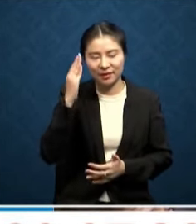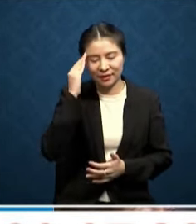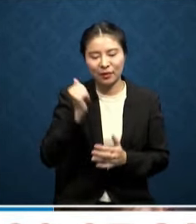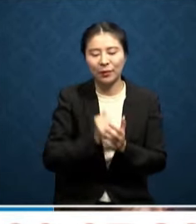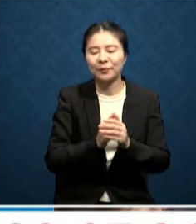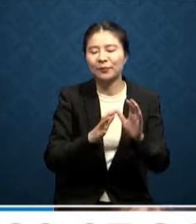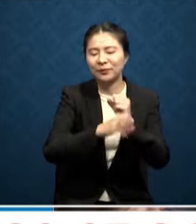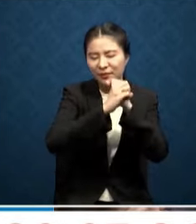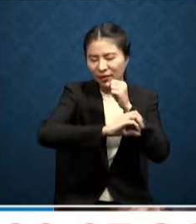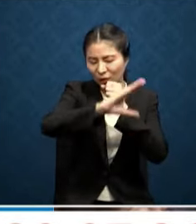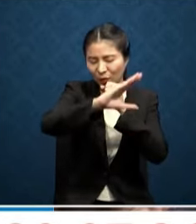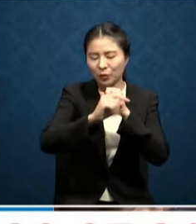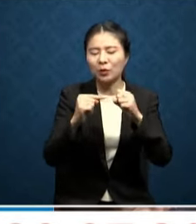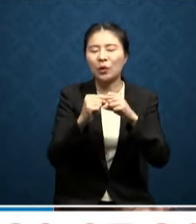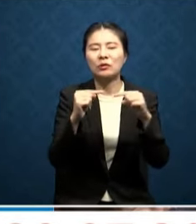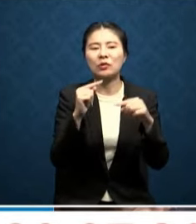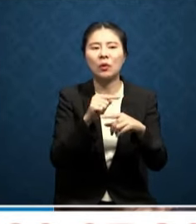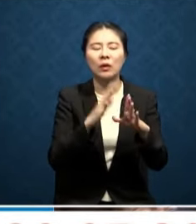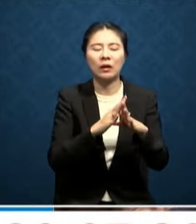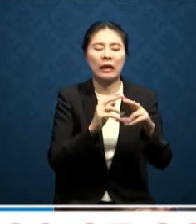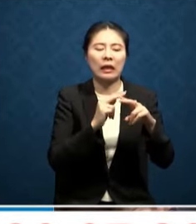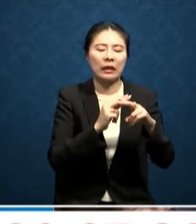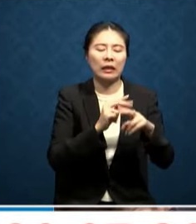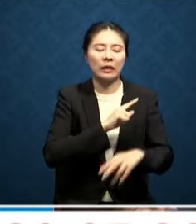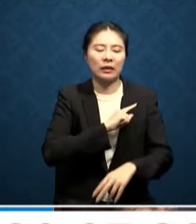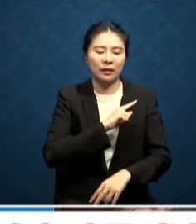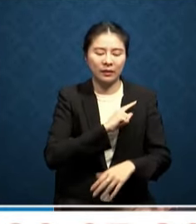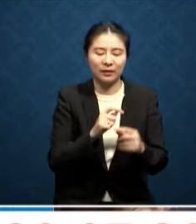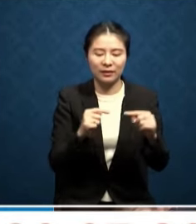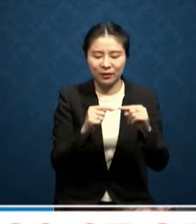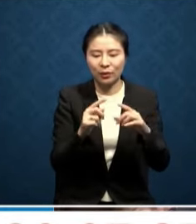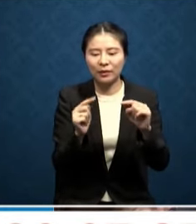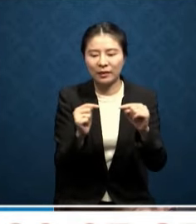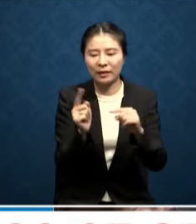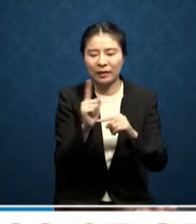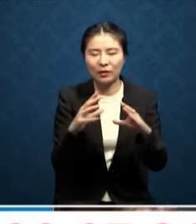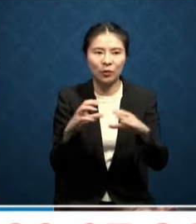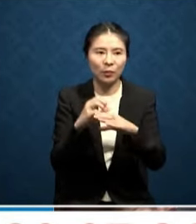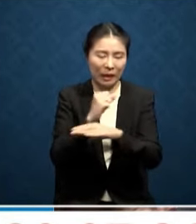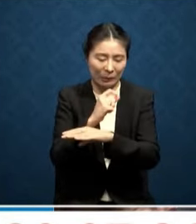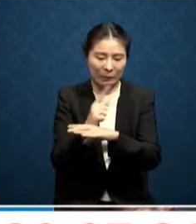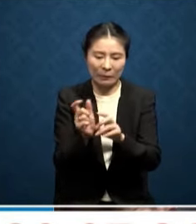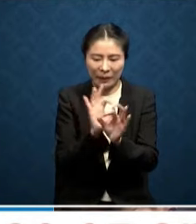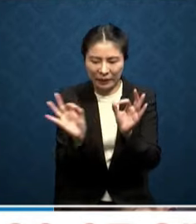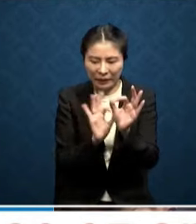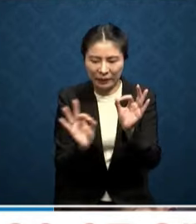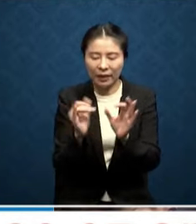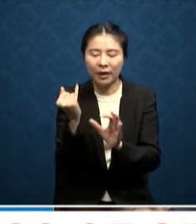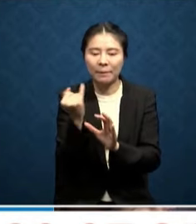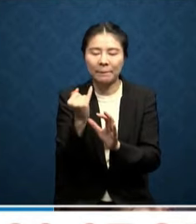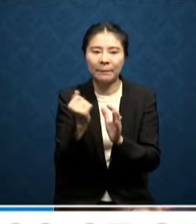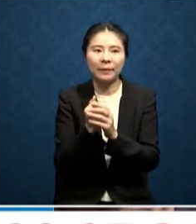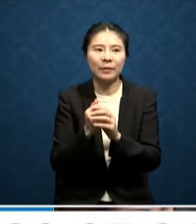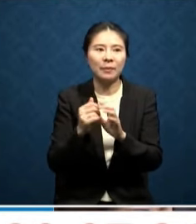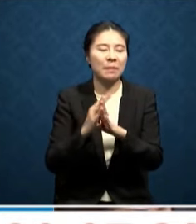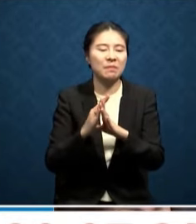กสทชเนี่ยไม่ได้มีเฉพาะการเซ็นเซอร์เนื้อหาทางการเมืองเท่านั้นแต่ยังมีบทบาทอื่นอืๆอีก